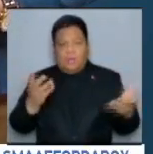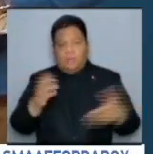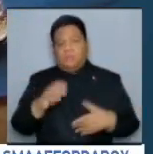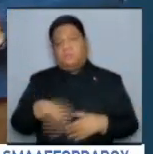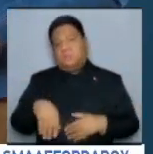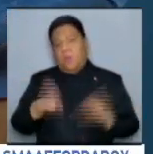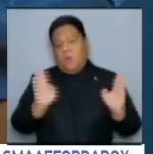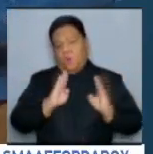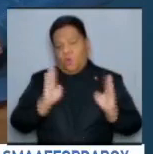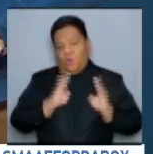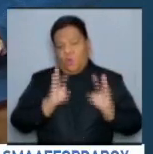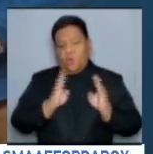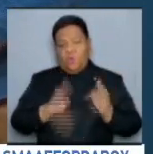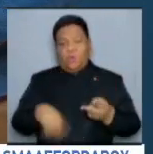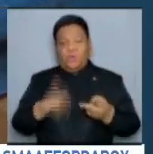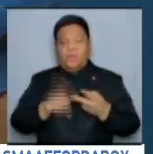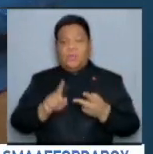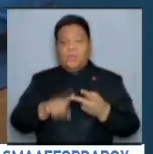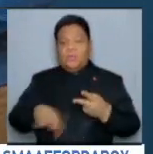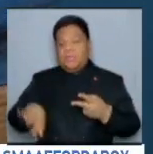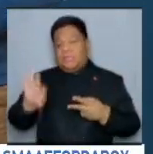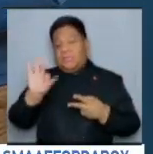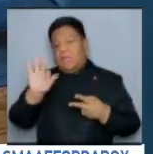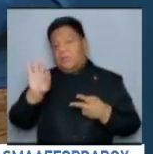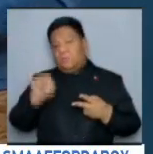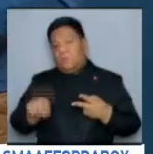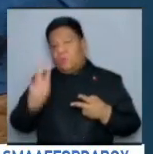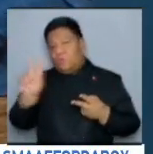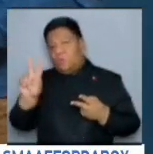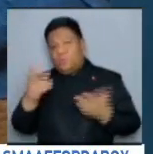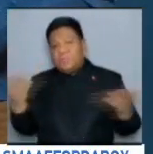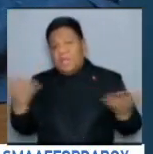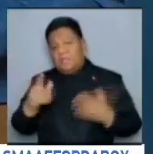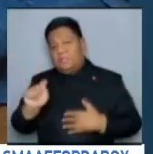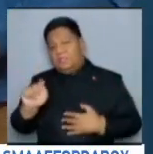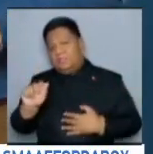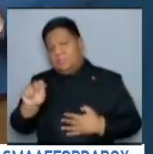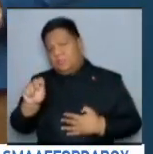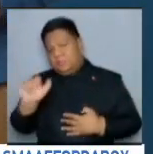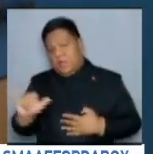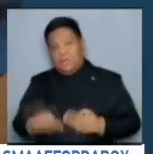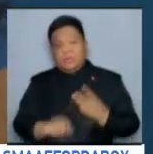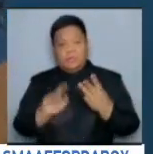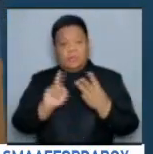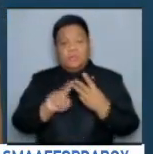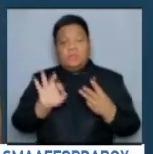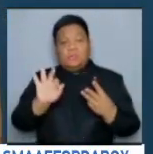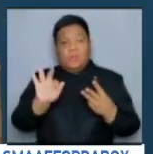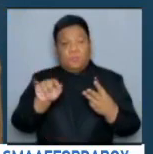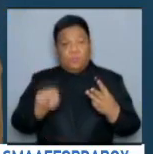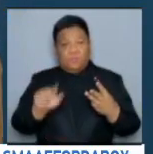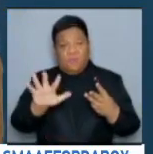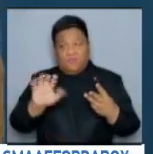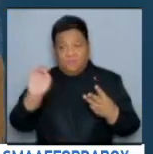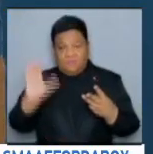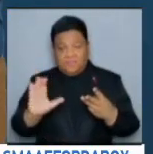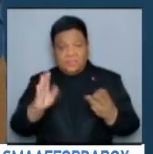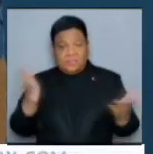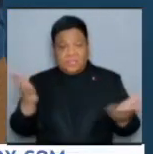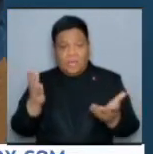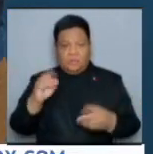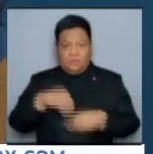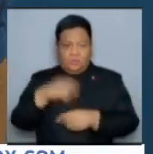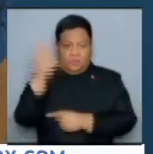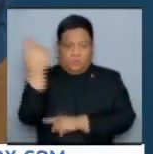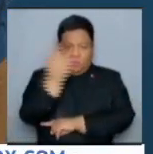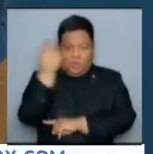naman ang temperatura sa may Tanay Rizal at 19.5 degrees Celsius dyan po sa may norte sa Tuguegarao. Ramdam din sa